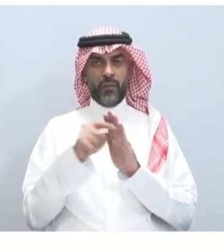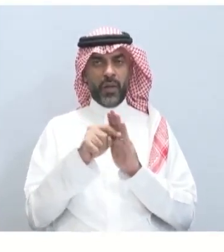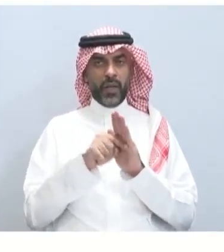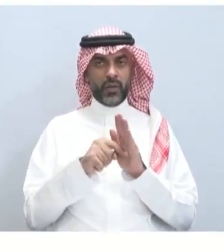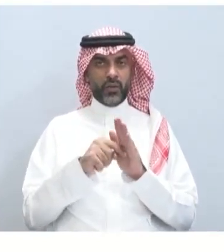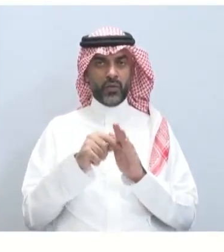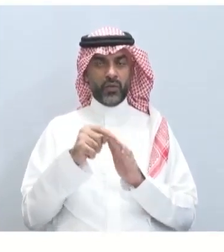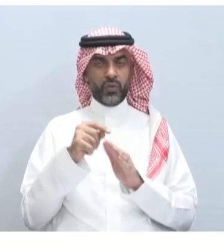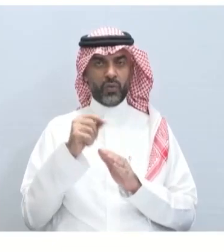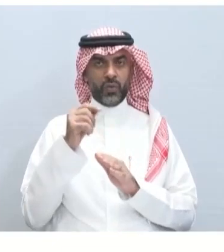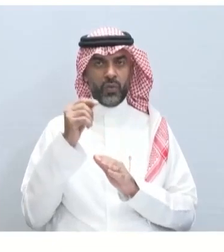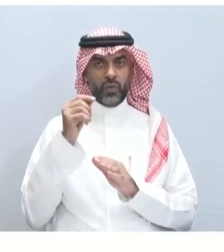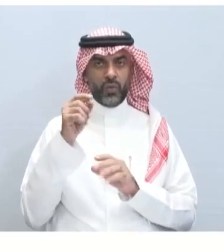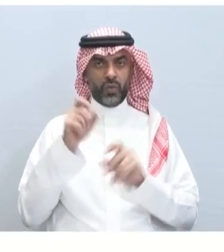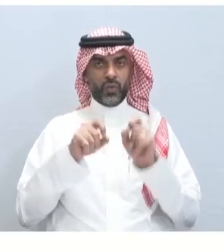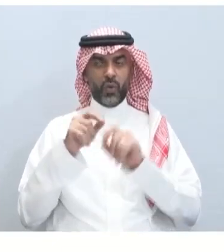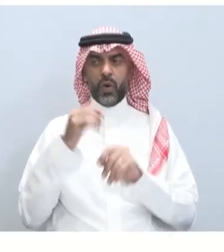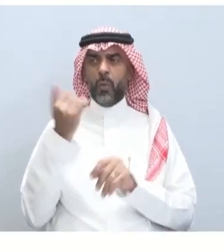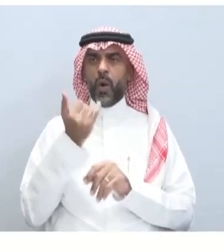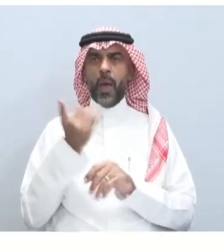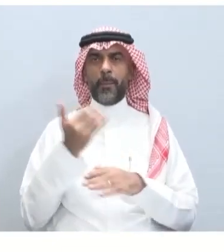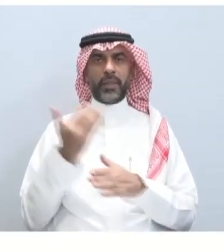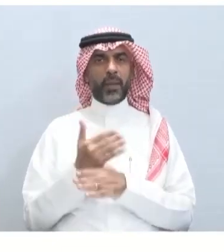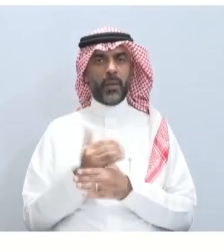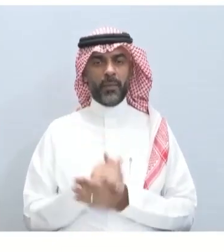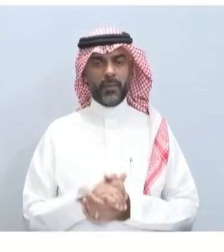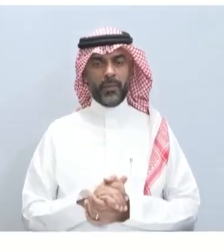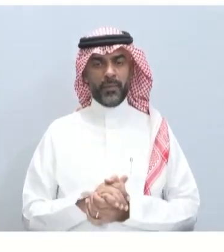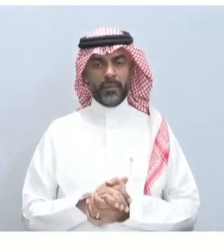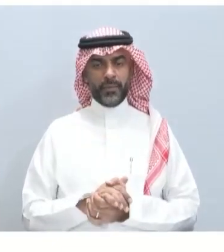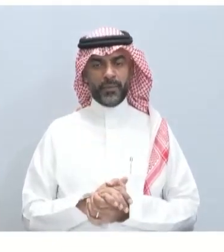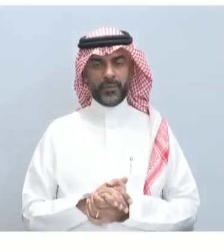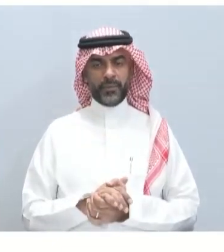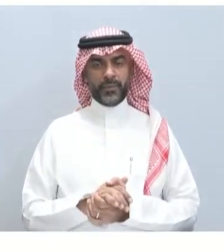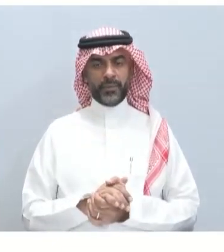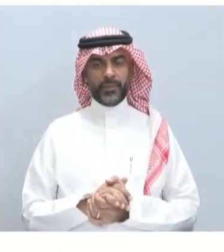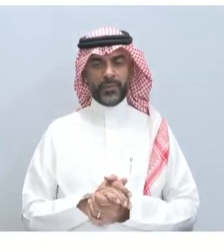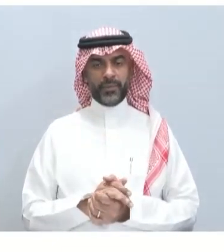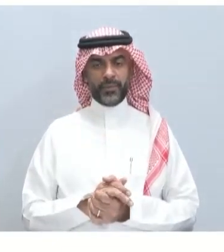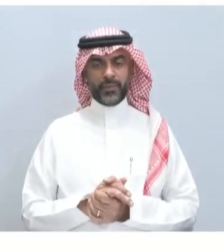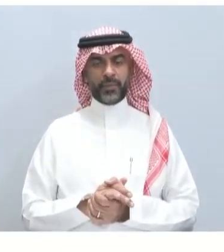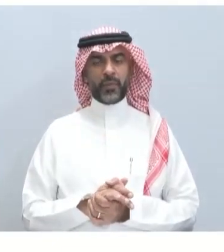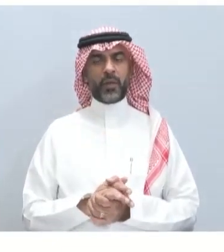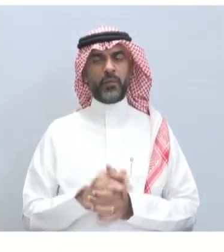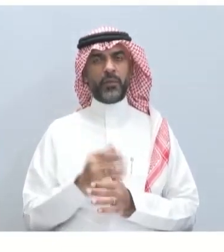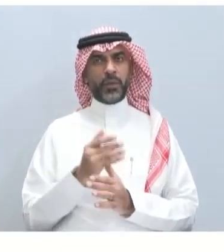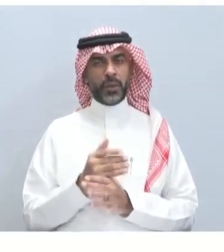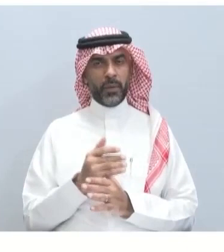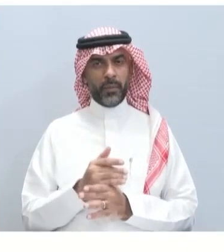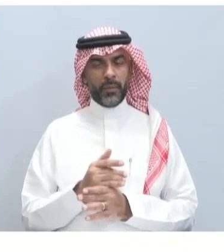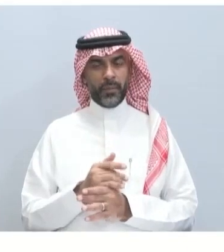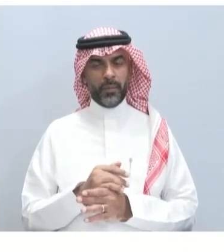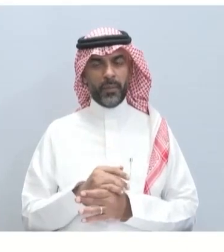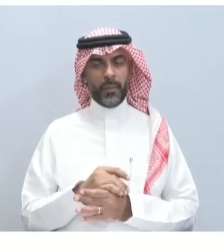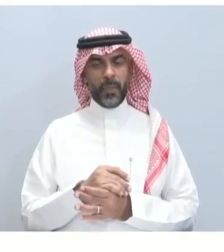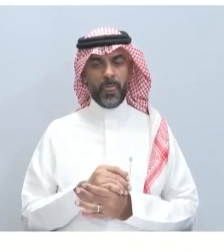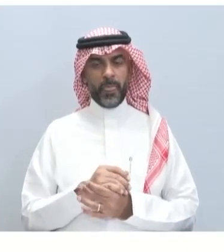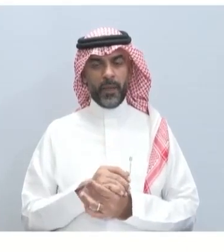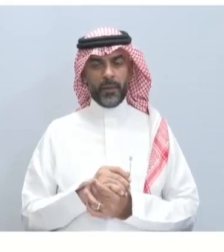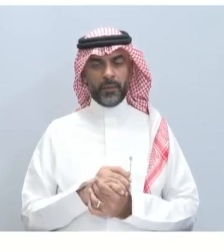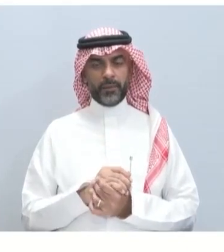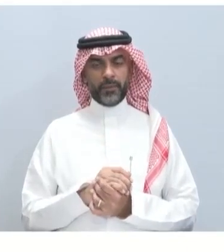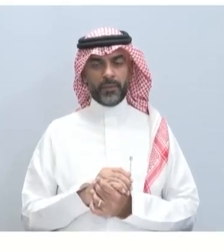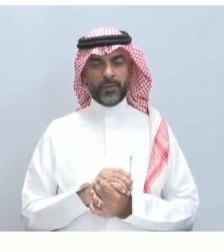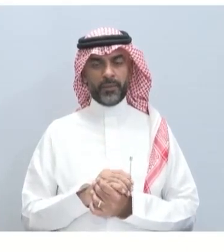الفهارس من يعني ما اهميه هذه الفارس ذكرنا انه ماذا يعني لان كثره